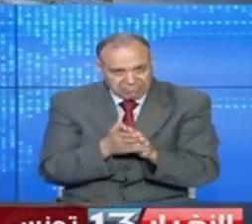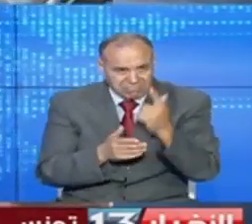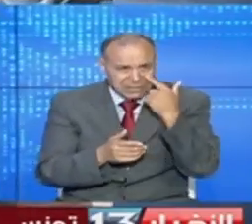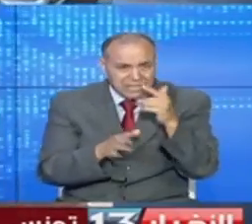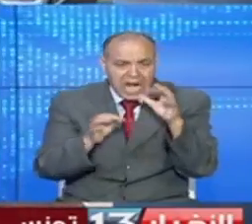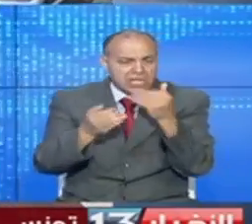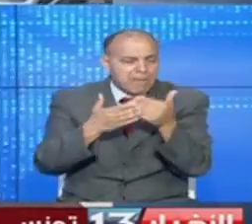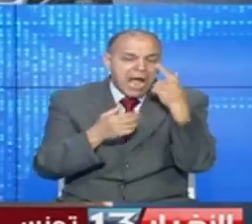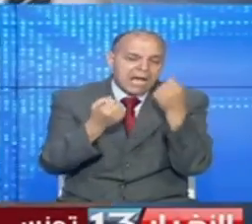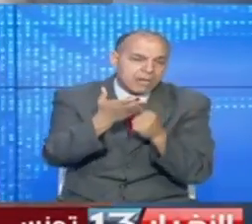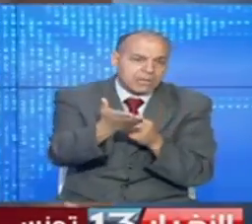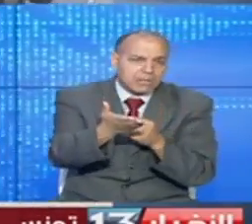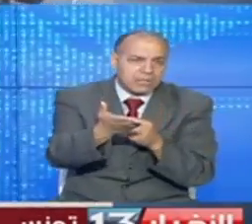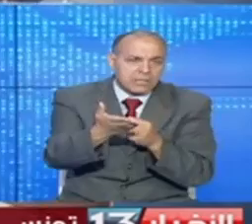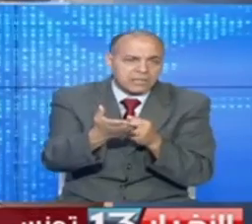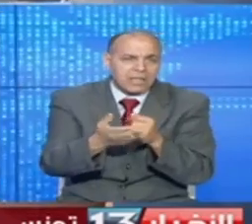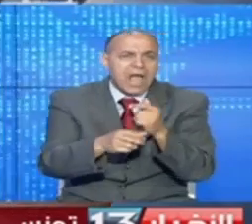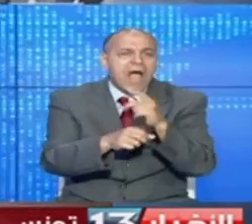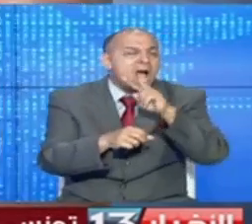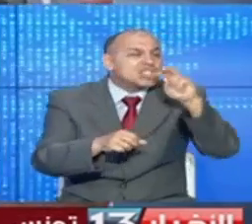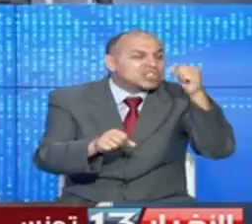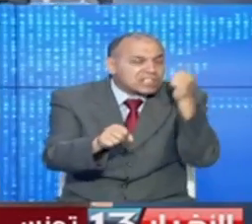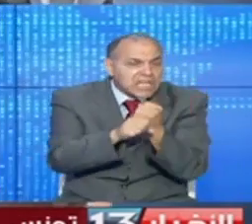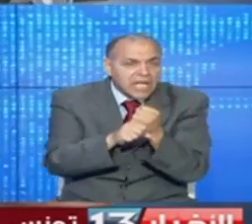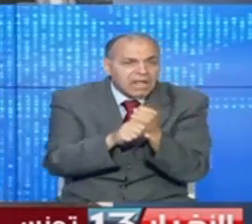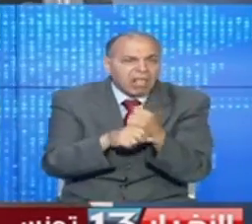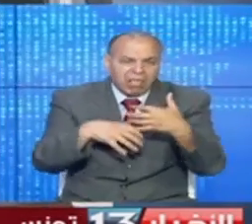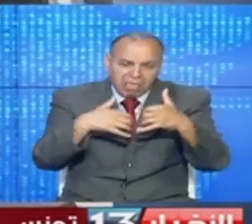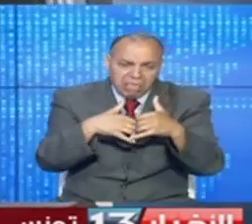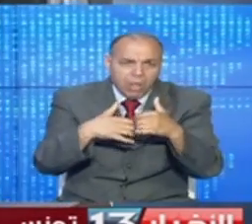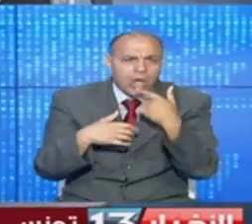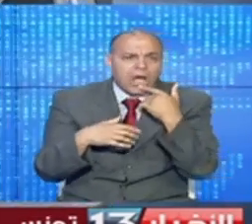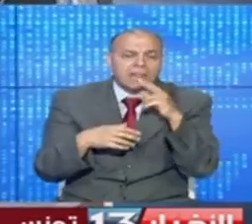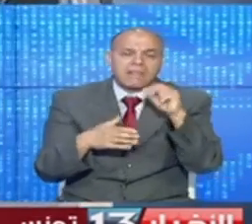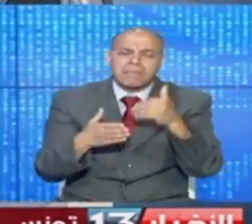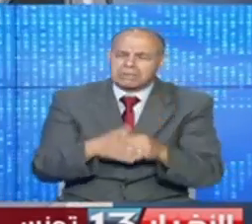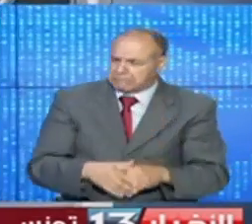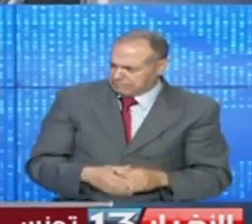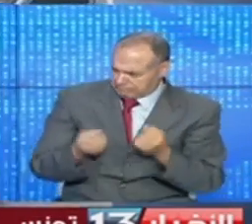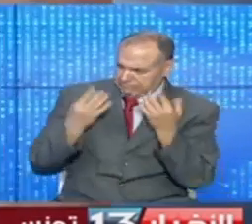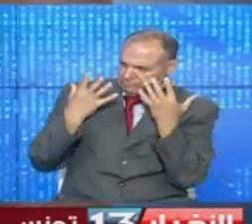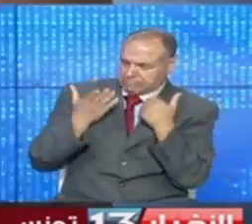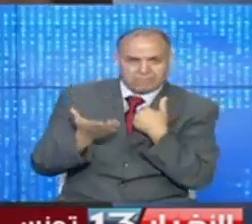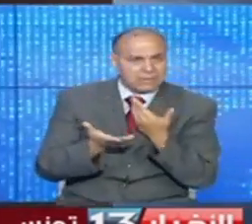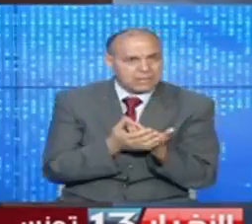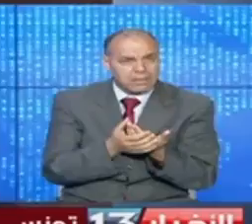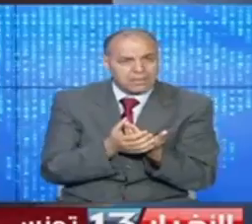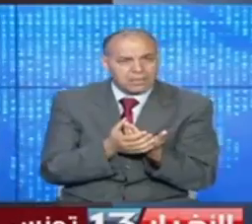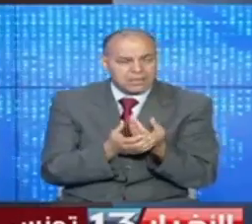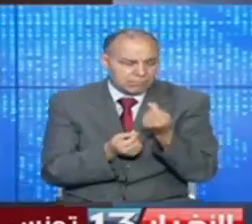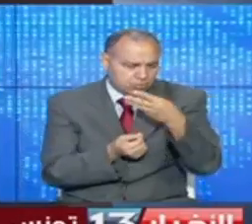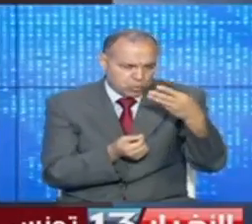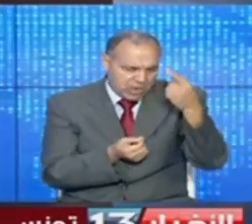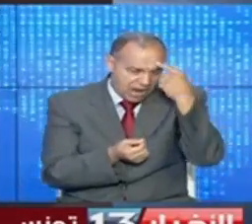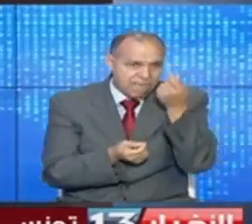تخرج 10 ملايين، يخدم بها 20 سنة تولي في راي خلو غداش يقولك 30 مليون. قبل اللورو بلاش